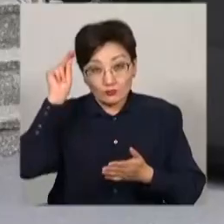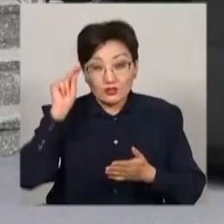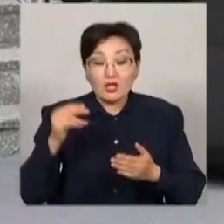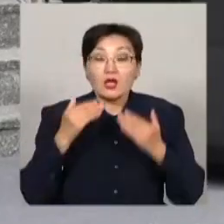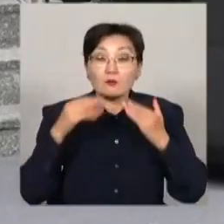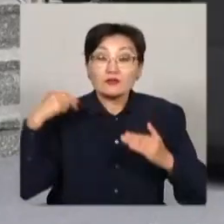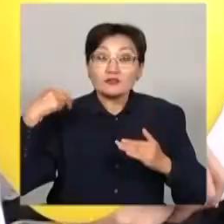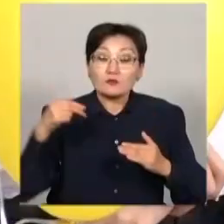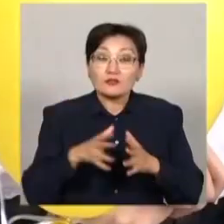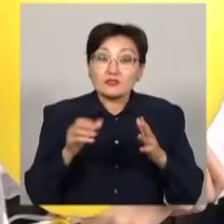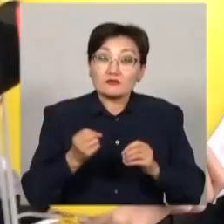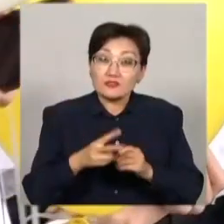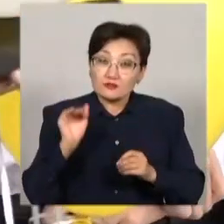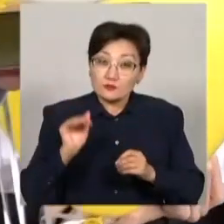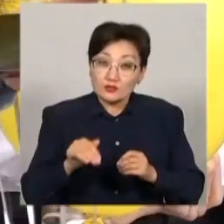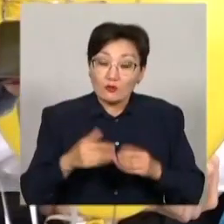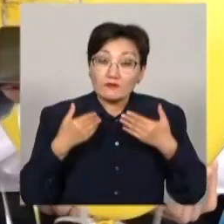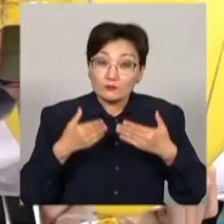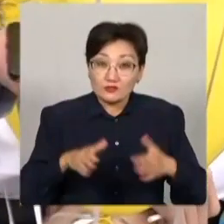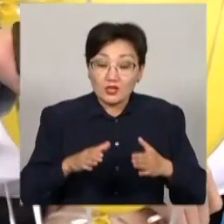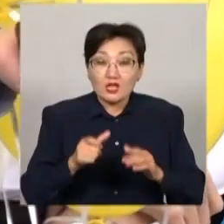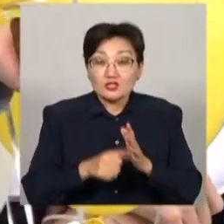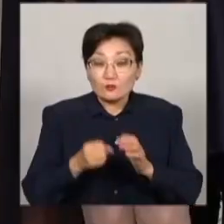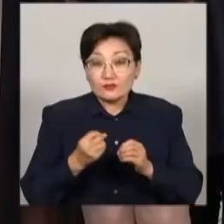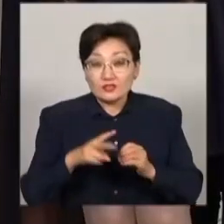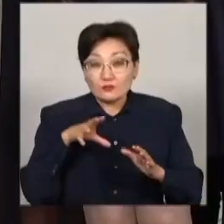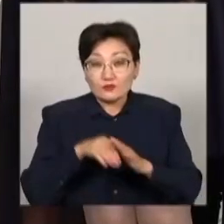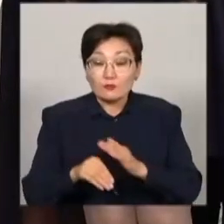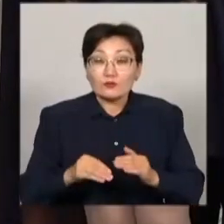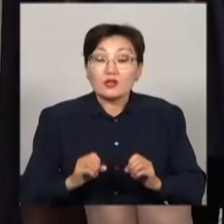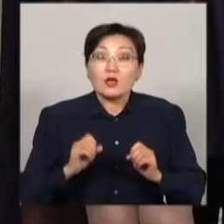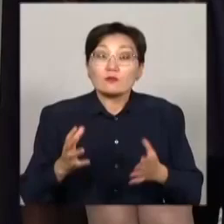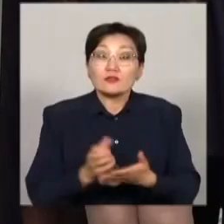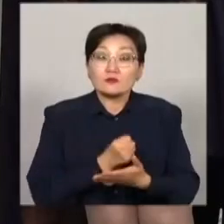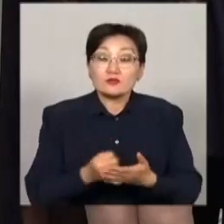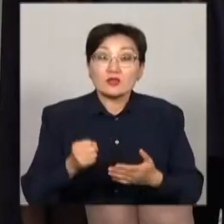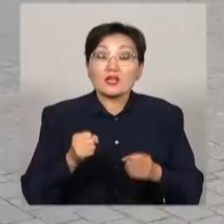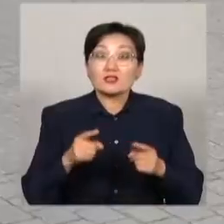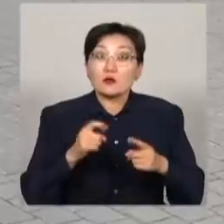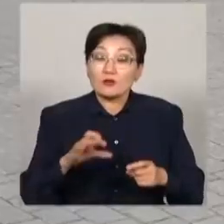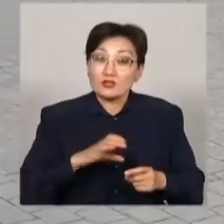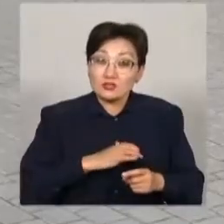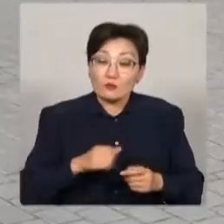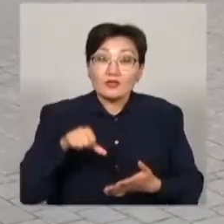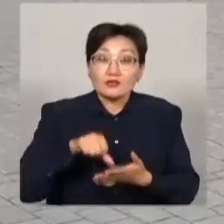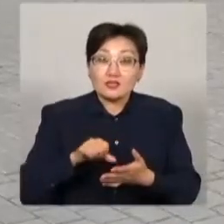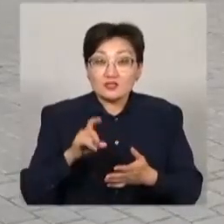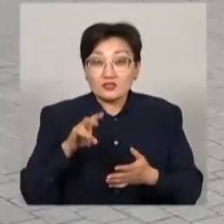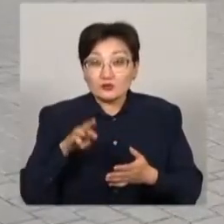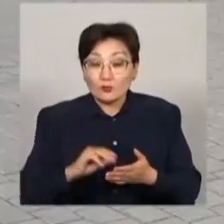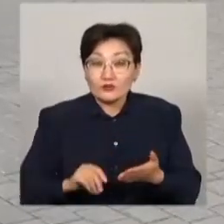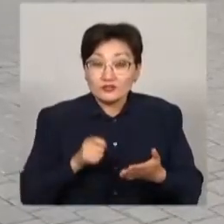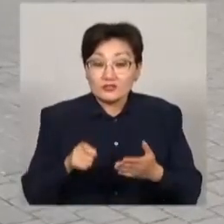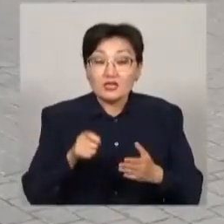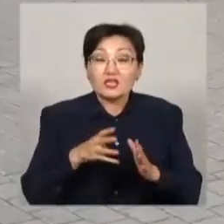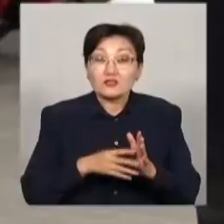звонок прозвенел для более 12 тысяч выпускников 613 из них претендуют на получение знак алтынбека она участие в ент и а подали заявки